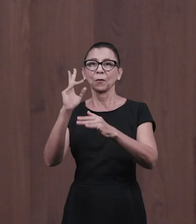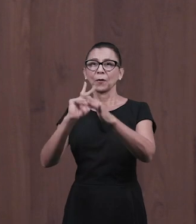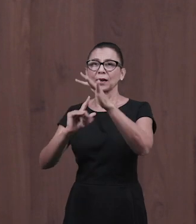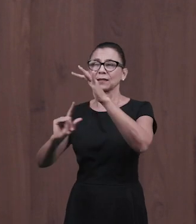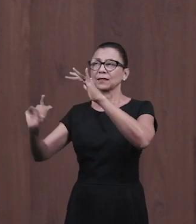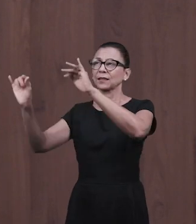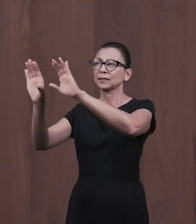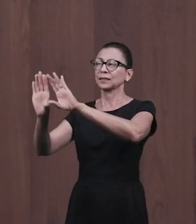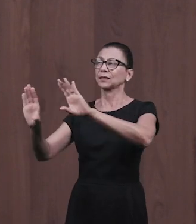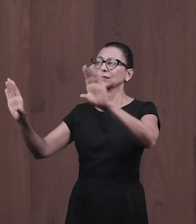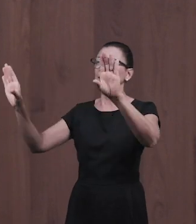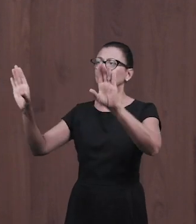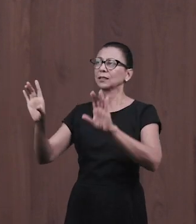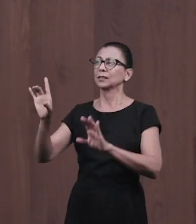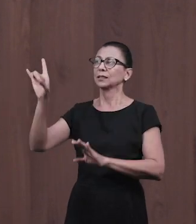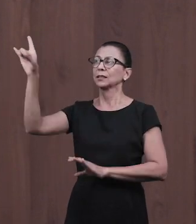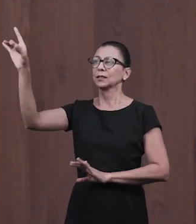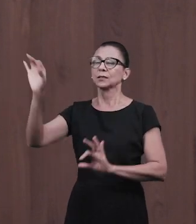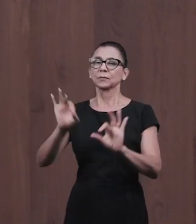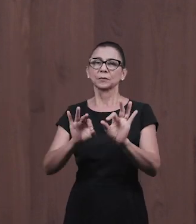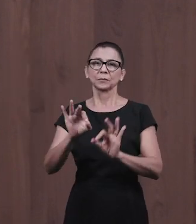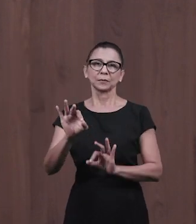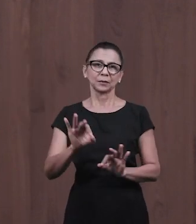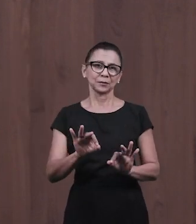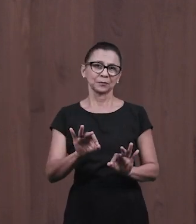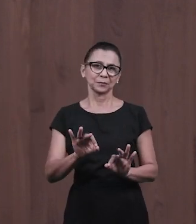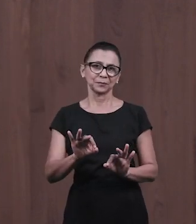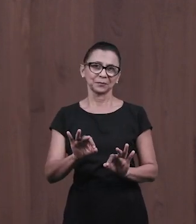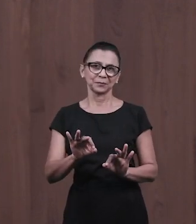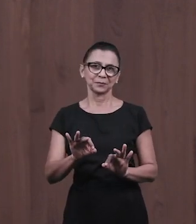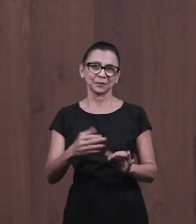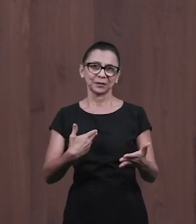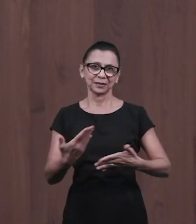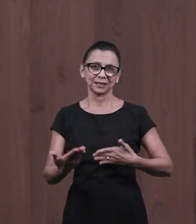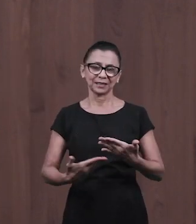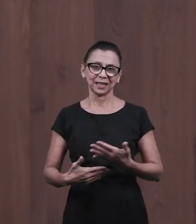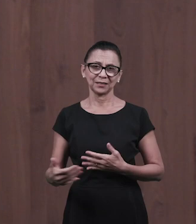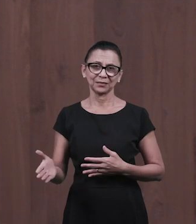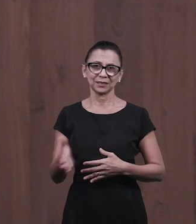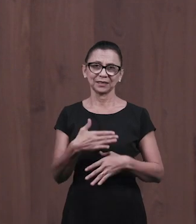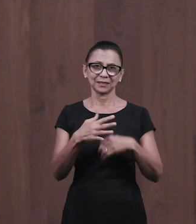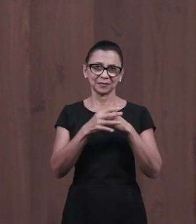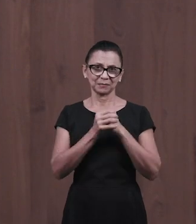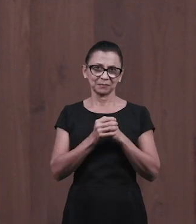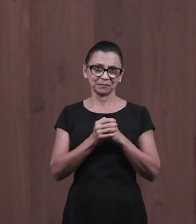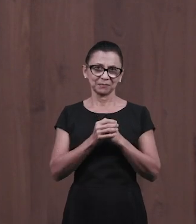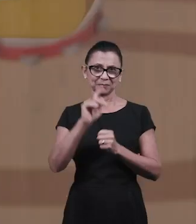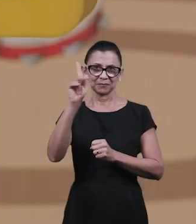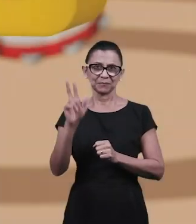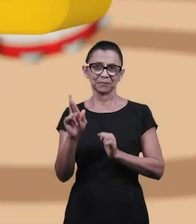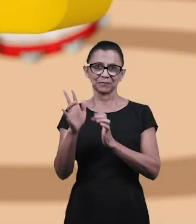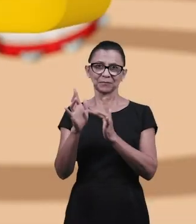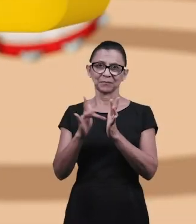pour nous, que Dieu a préparée pour ses serviteurs. Amen. À tous, la paix du Seigneur.